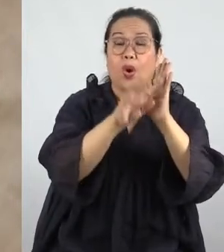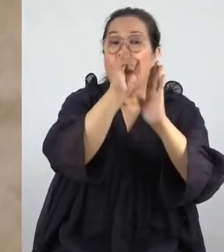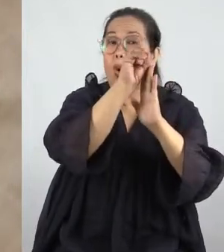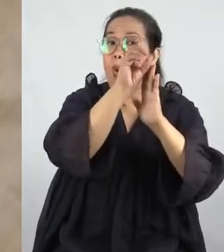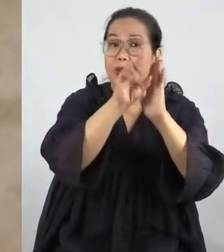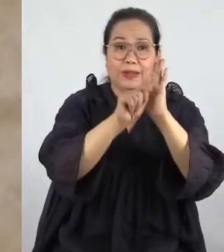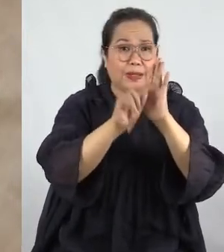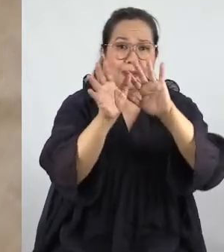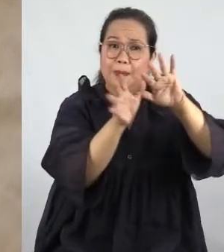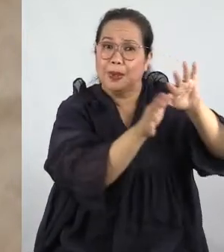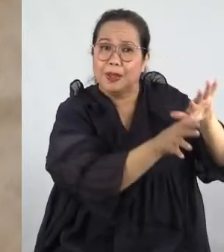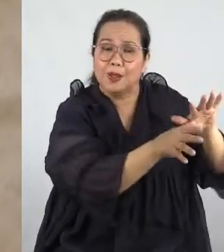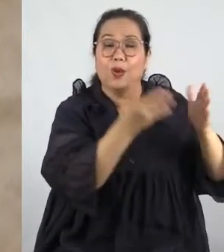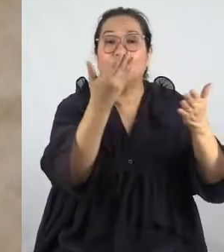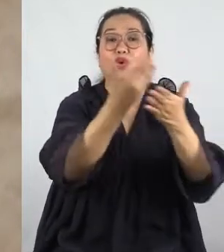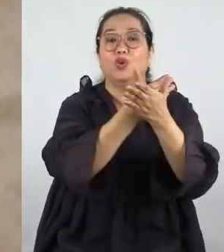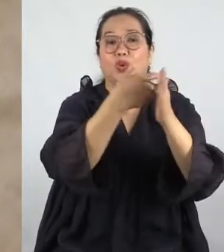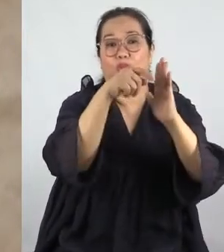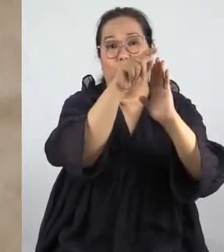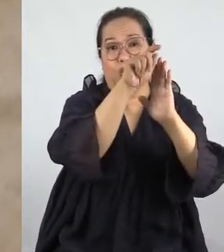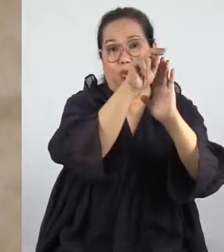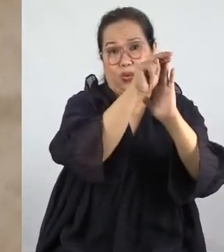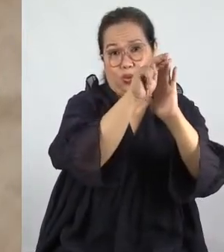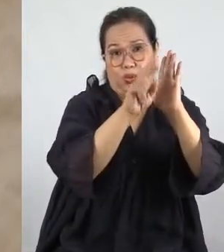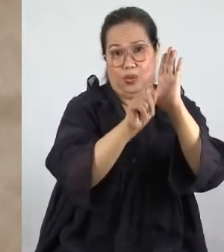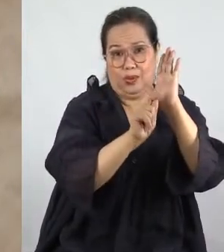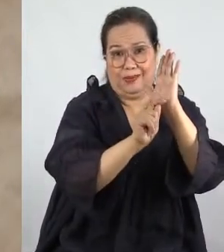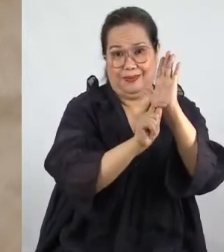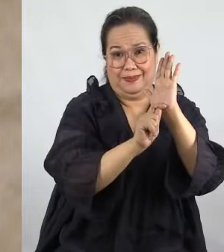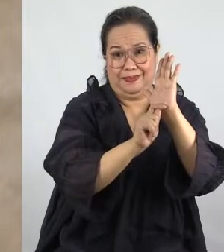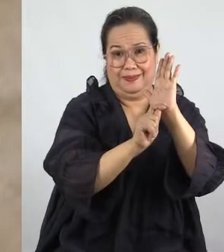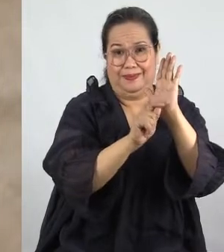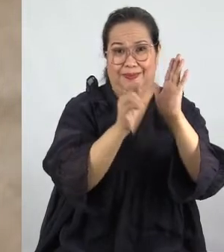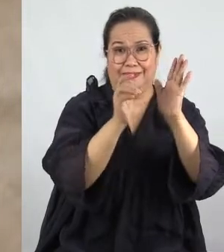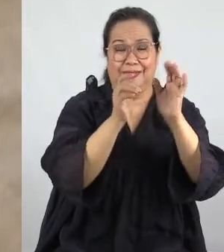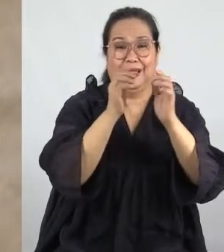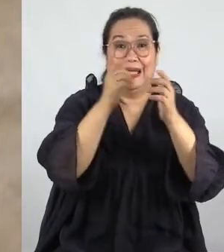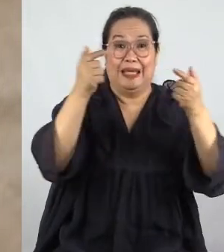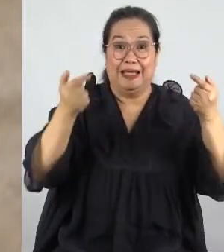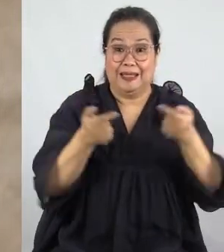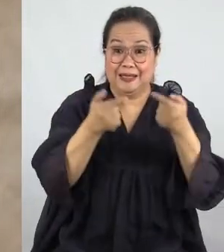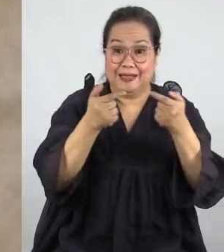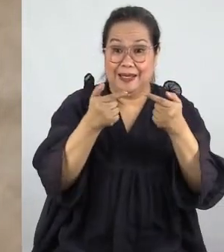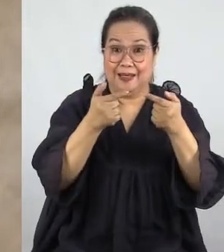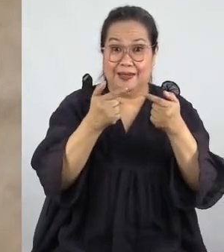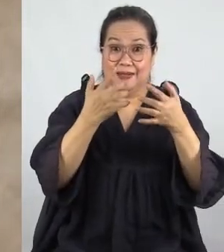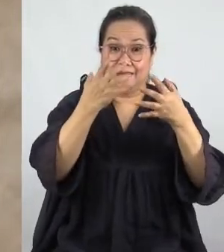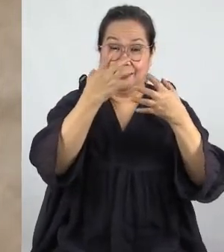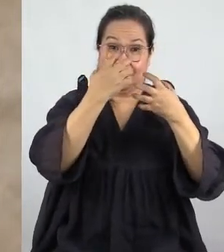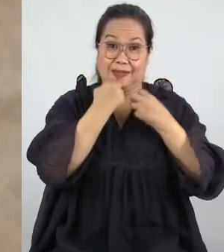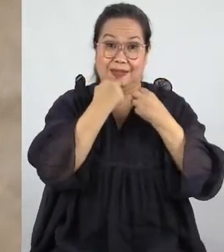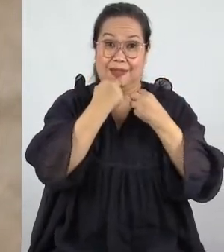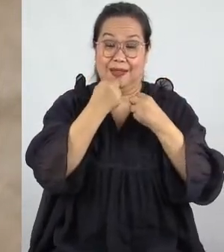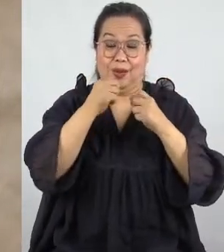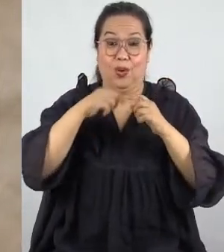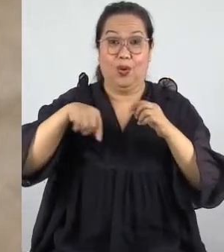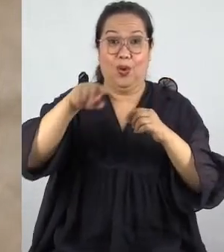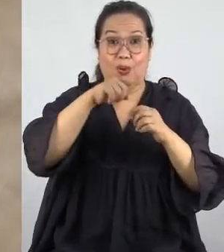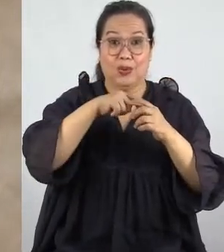tipan. So, ang sinasabi niya rito, yun ang sin which clings so